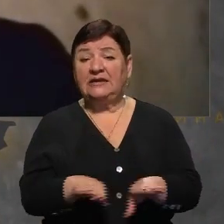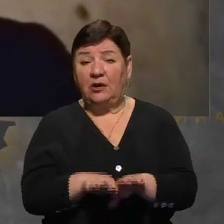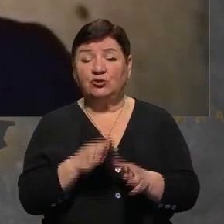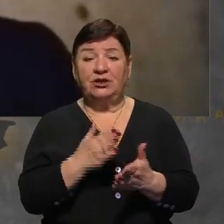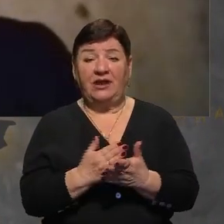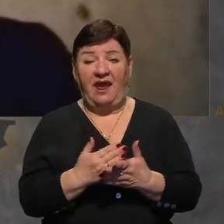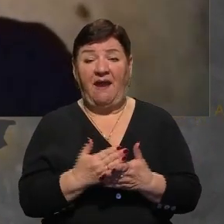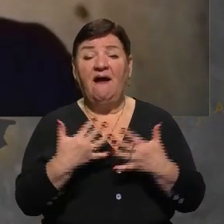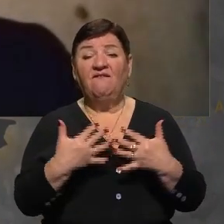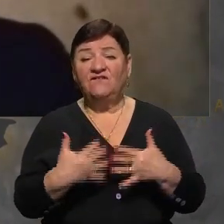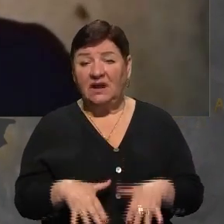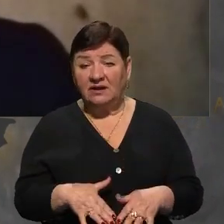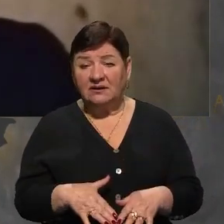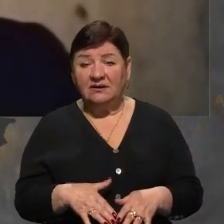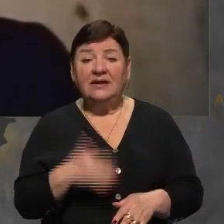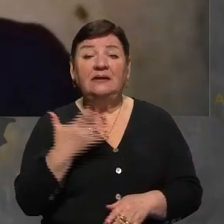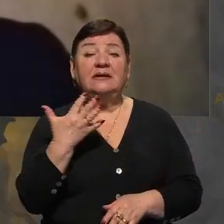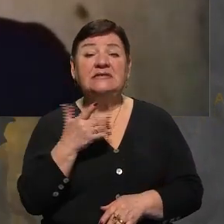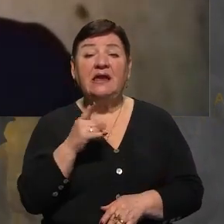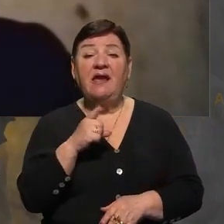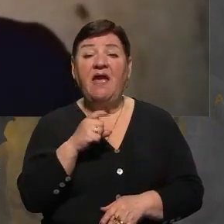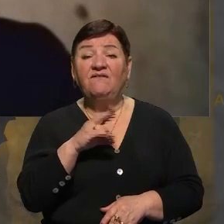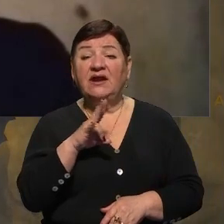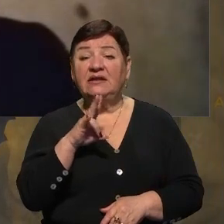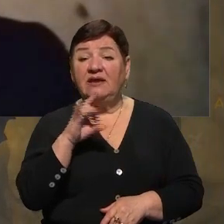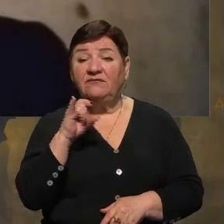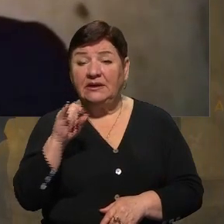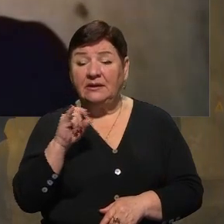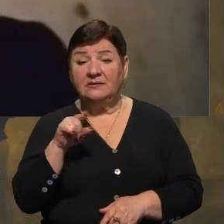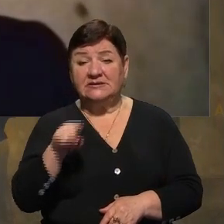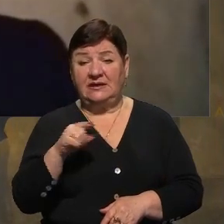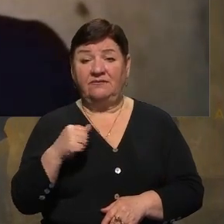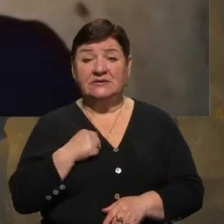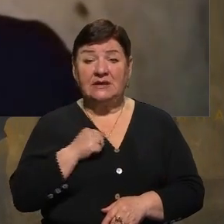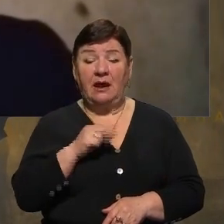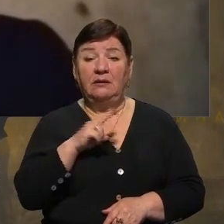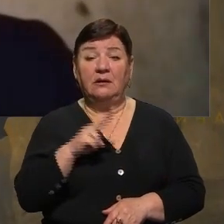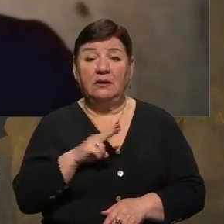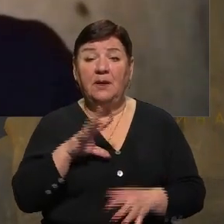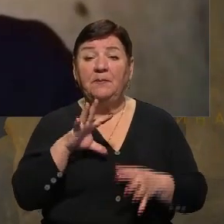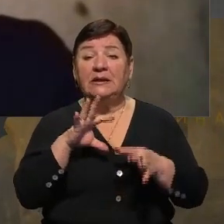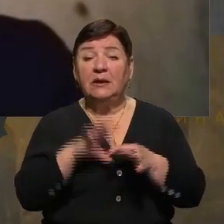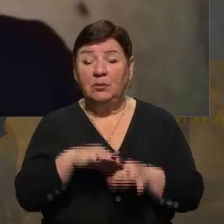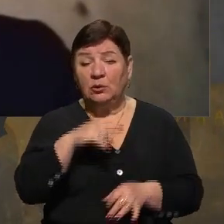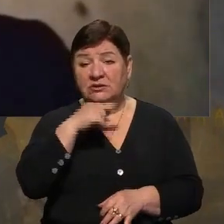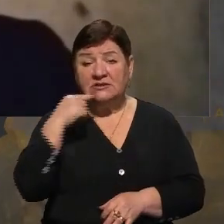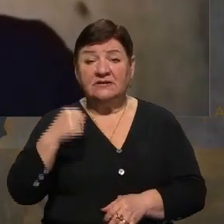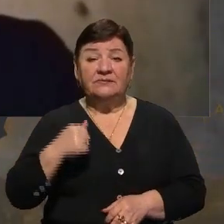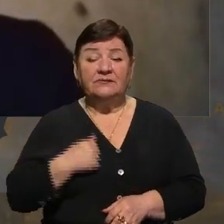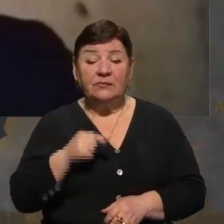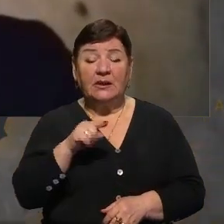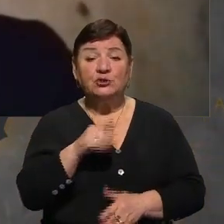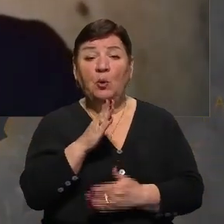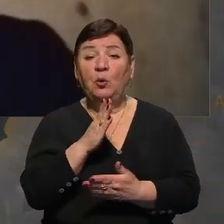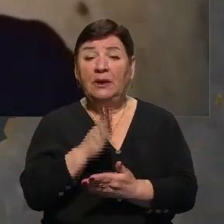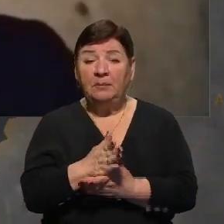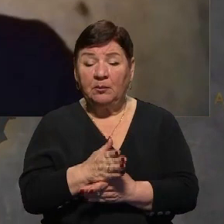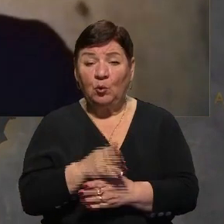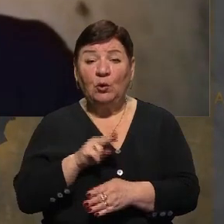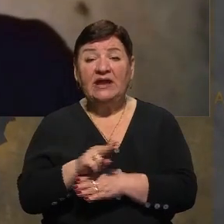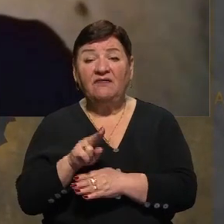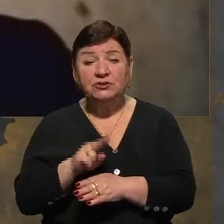втрати. Наскільки ефективні оці війська, які зараз підкріплюють фактично російських військових на цьому напрямку,